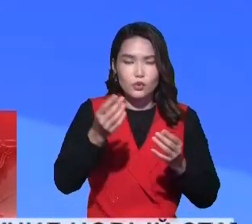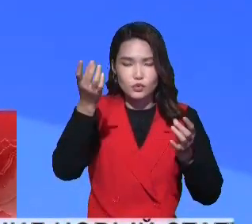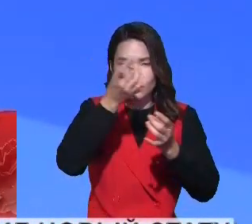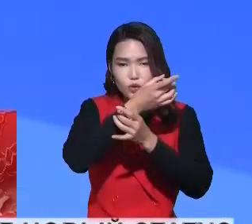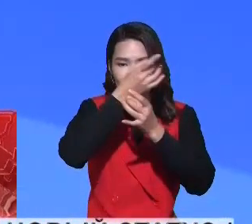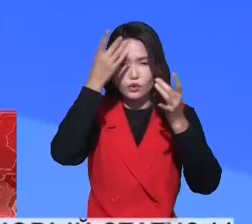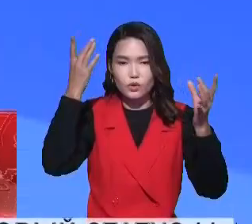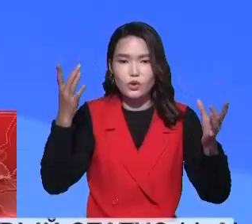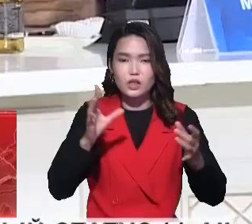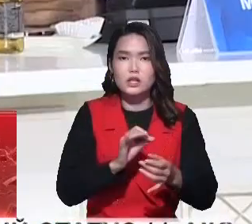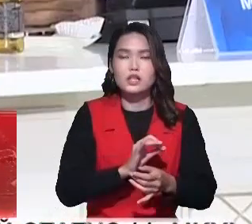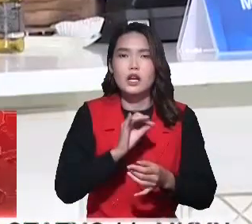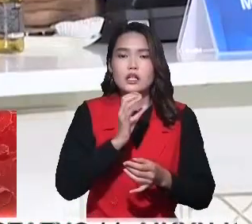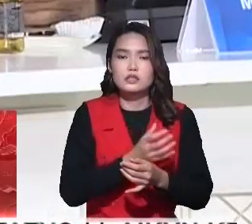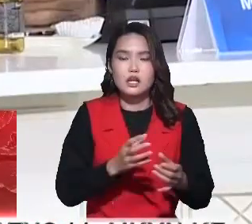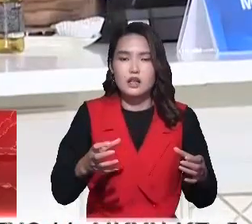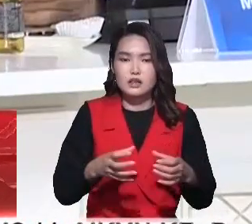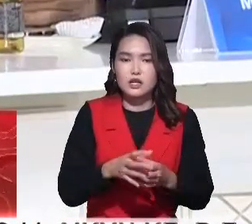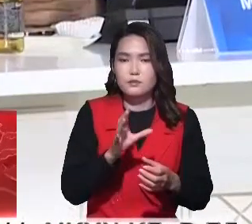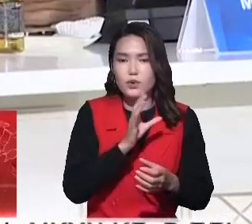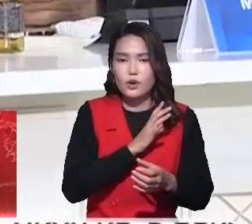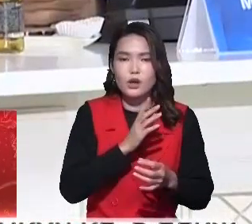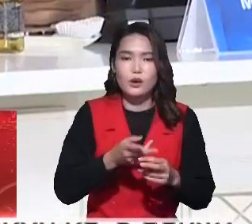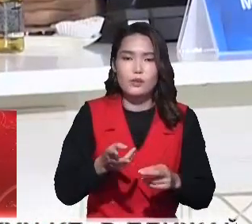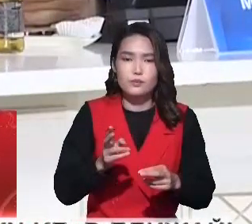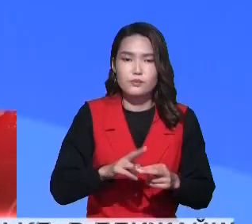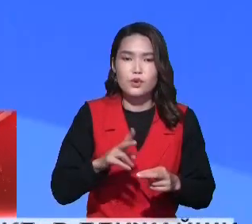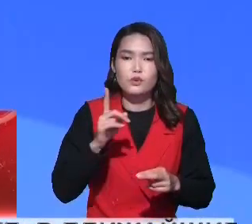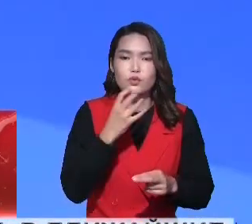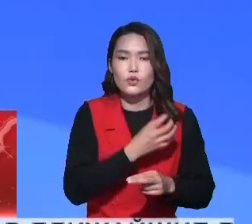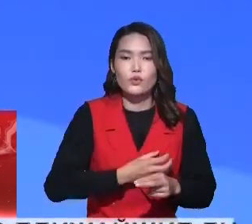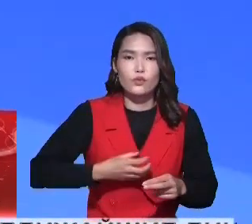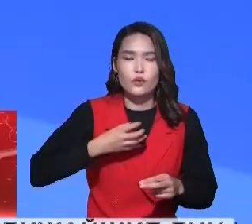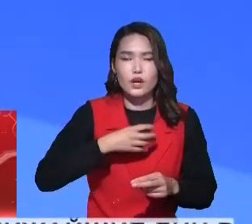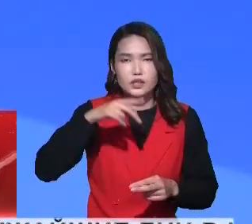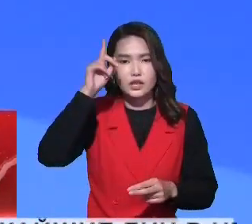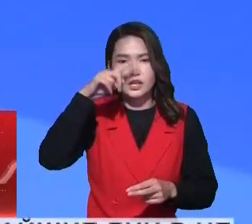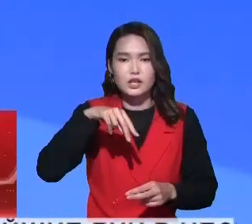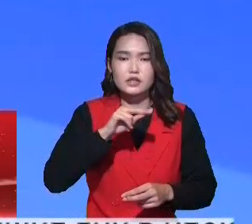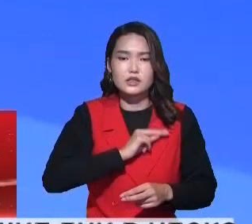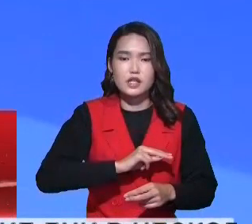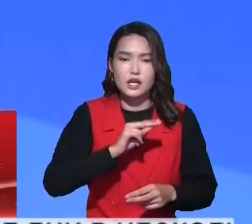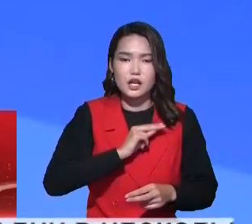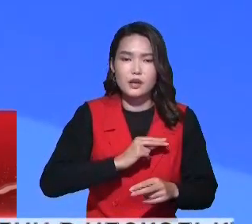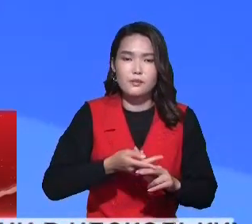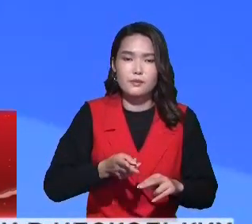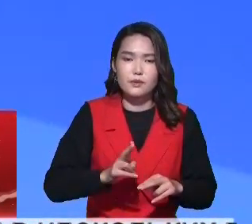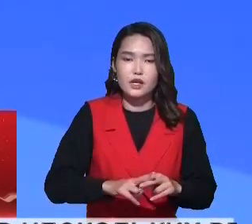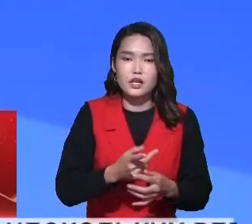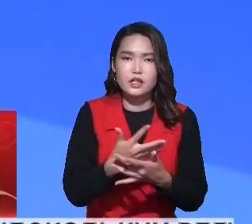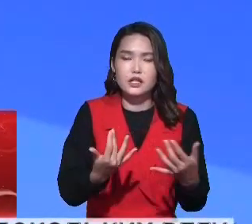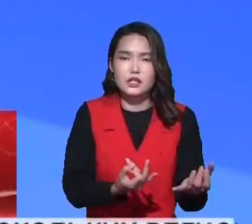и цивилизациями. Поэтому считаем, что важное значение имеет развитие таких